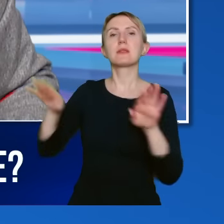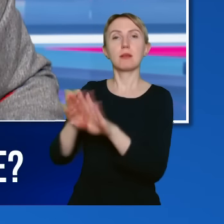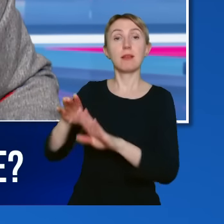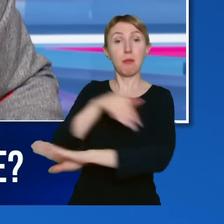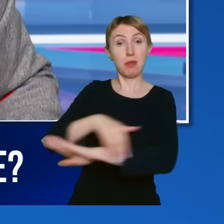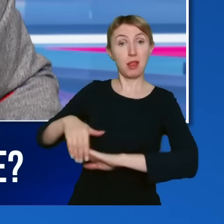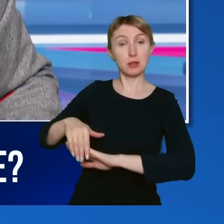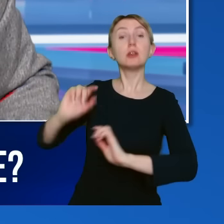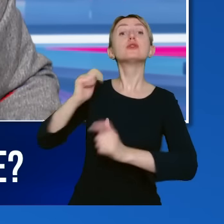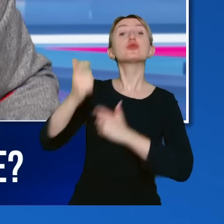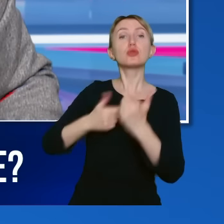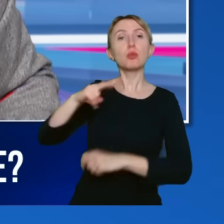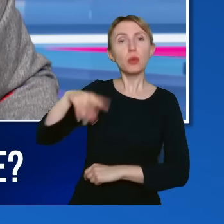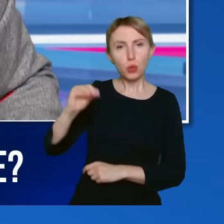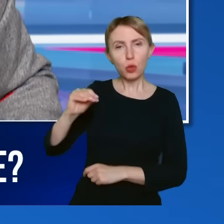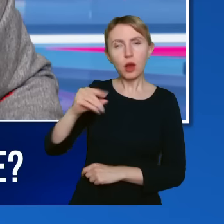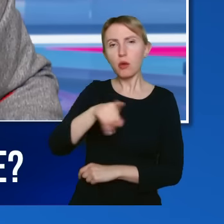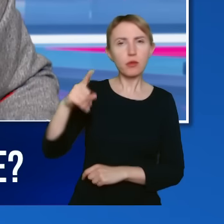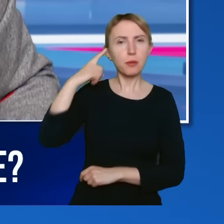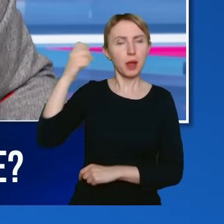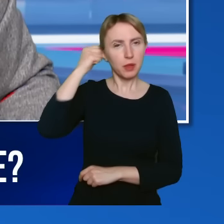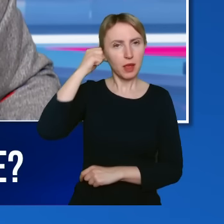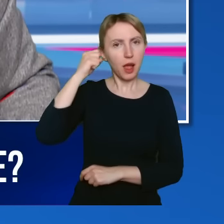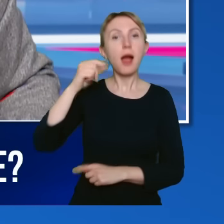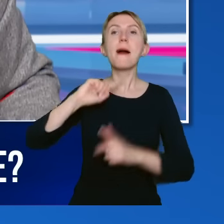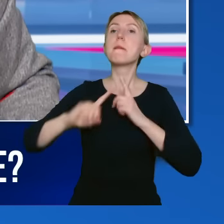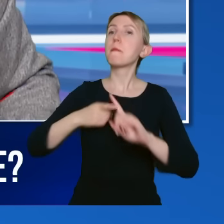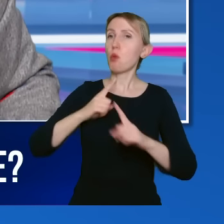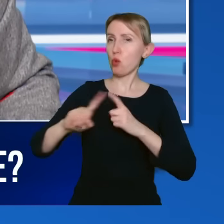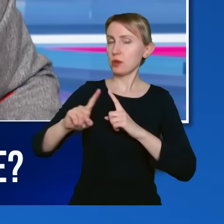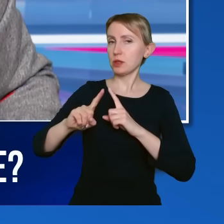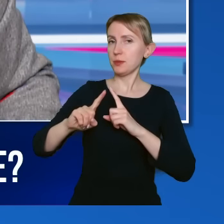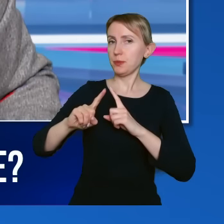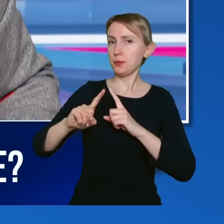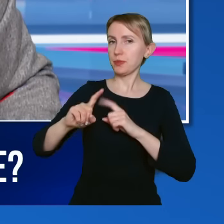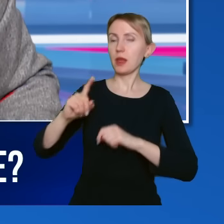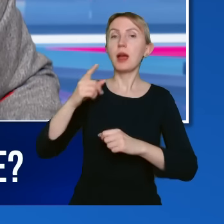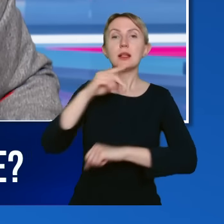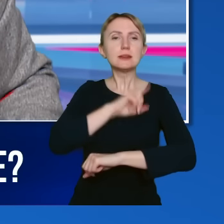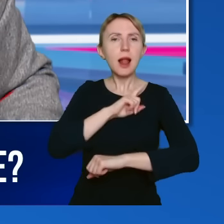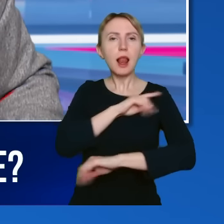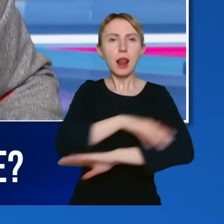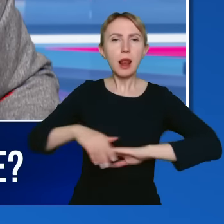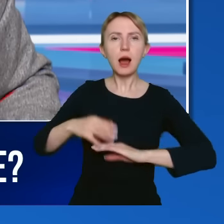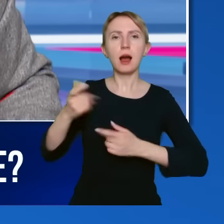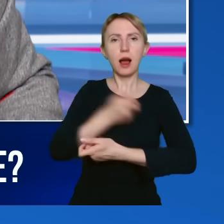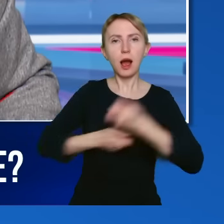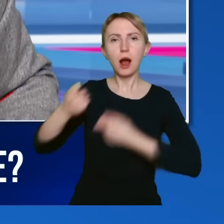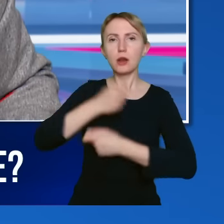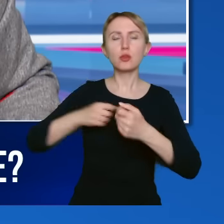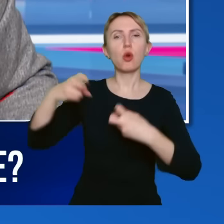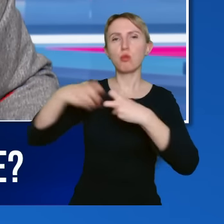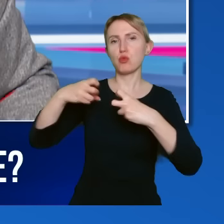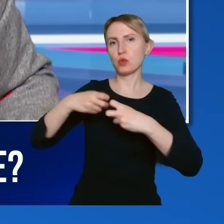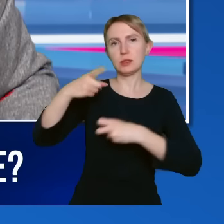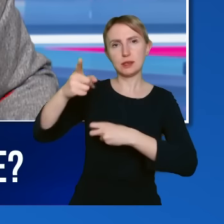co zrobiła Unia Europejska? Bo pamiętajcie państwo, że przecież polityka celna, handlowa jest kompetencją wyłączną Brukseli w tej chwili.